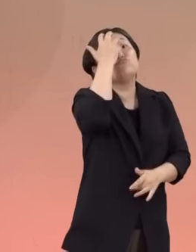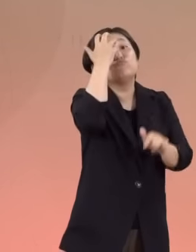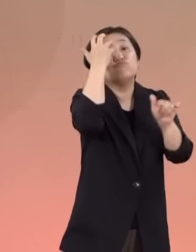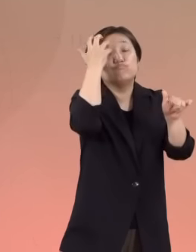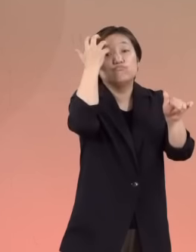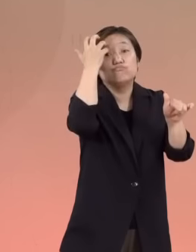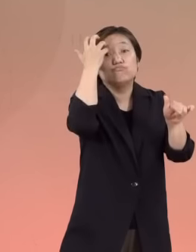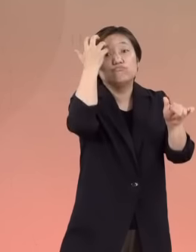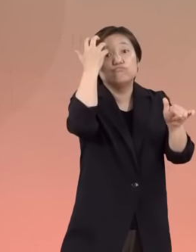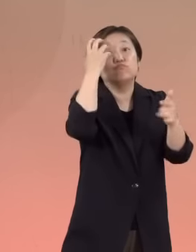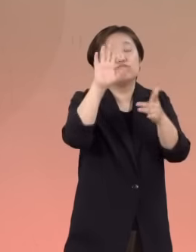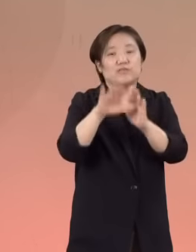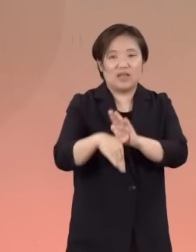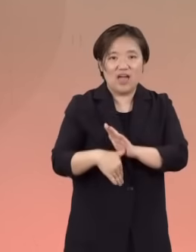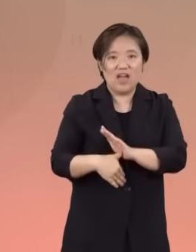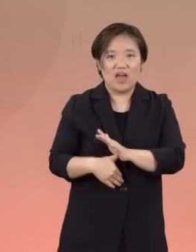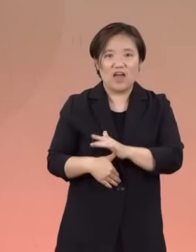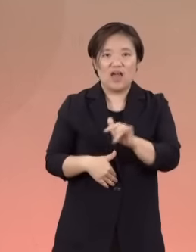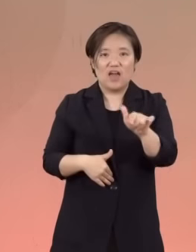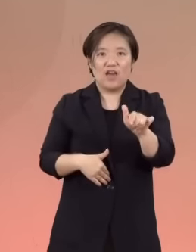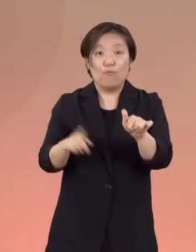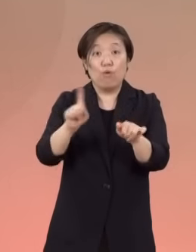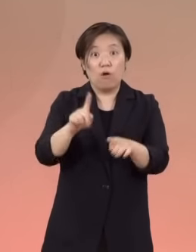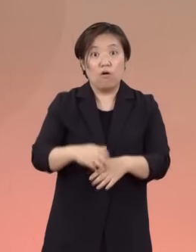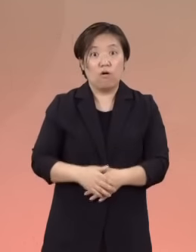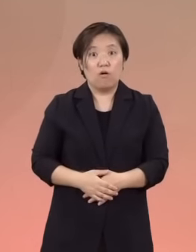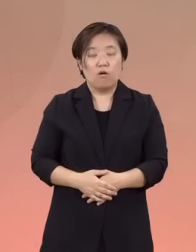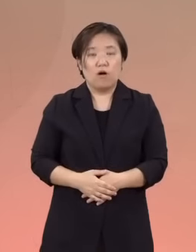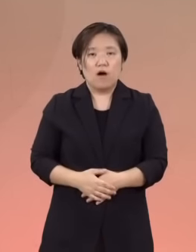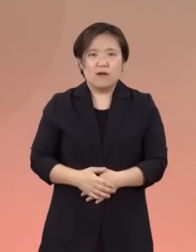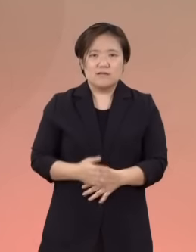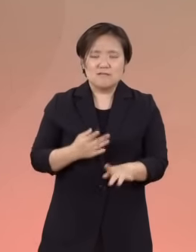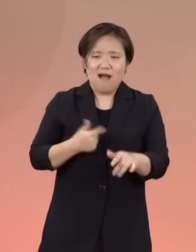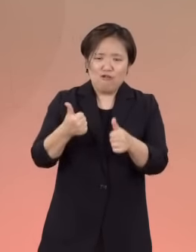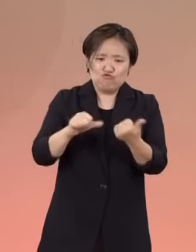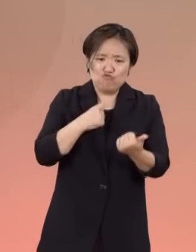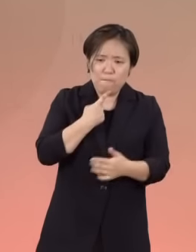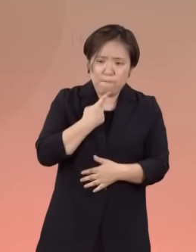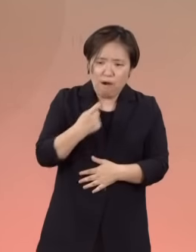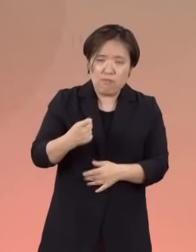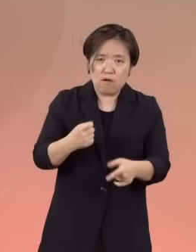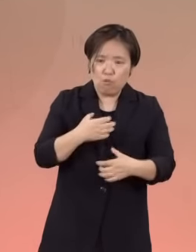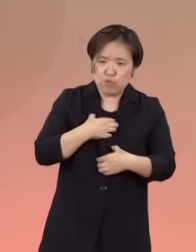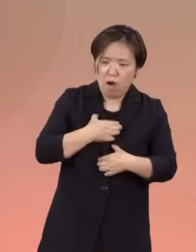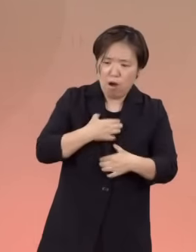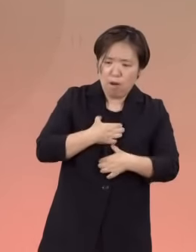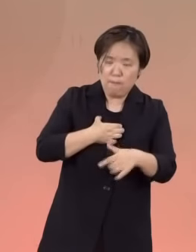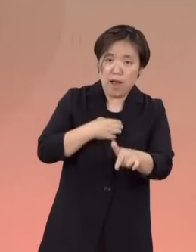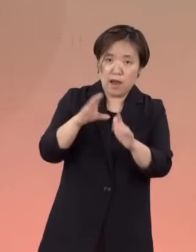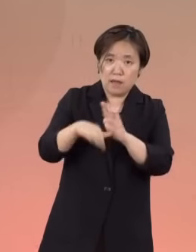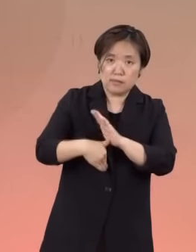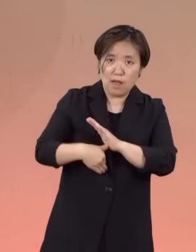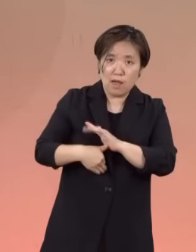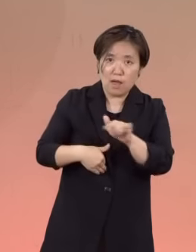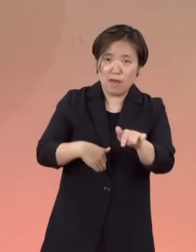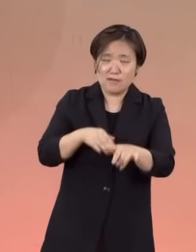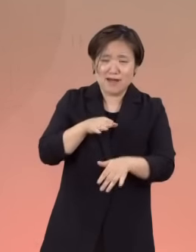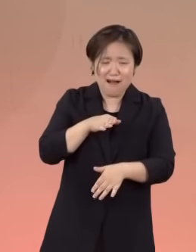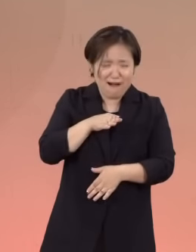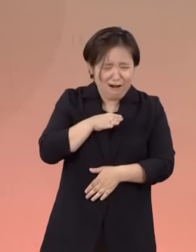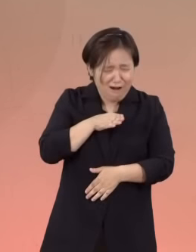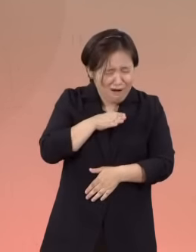하마트면 저체온으로 어 목숨에 큰 위이 쳤을 정말 가가스